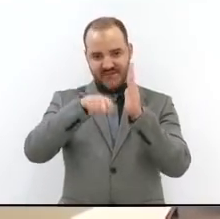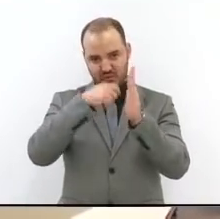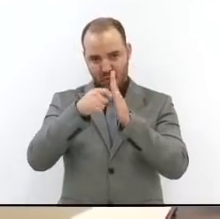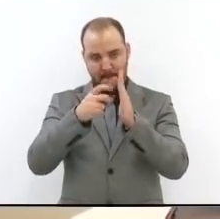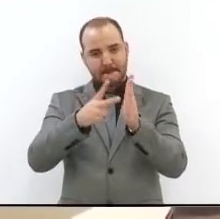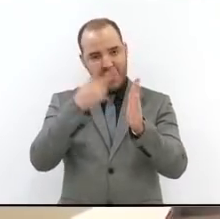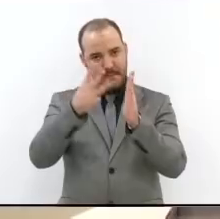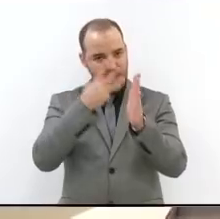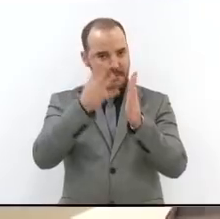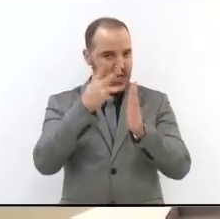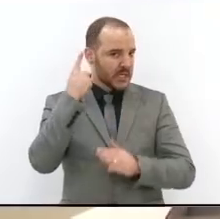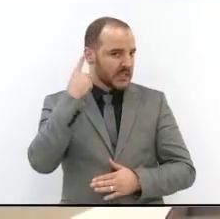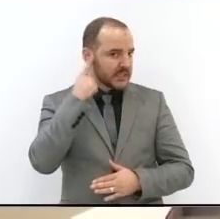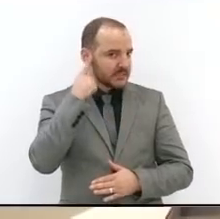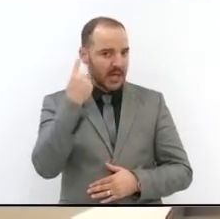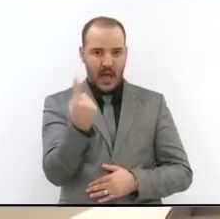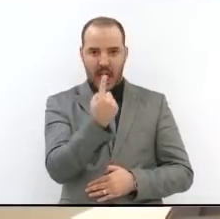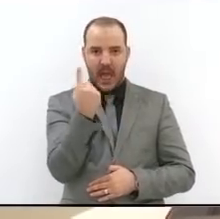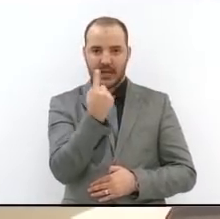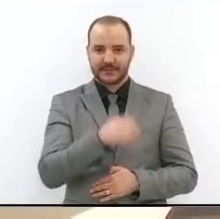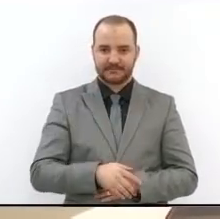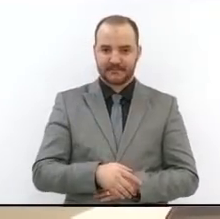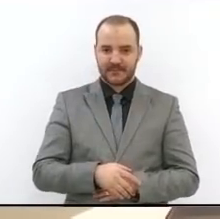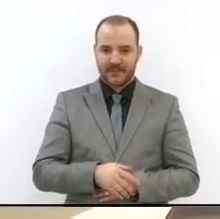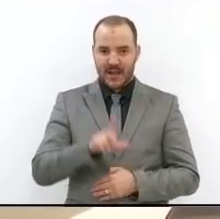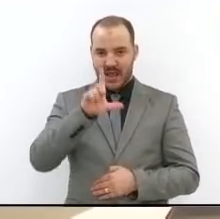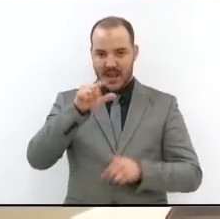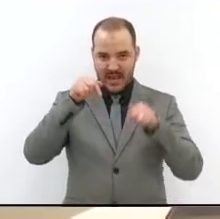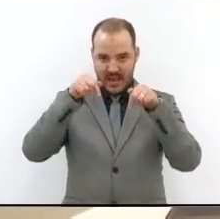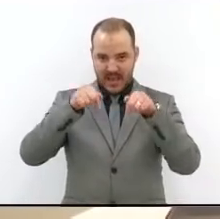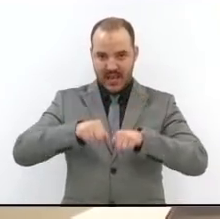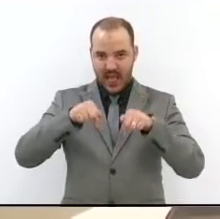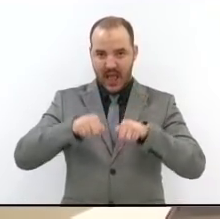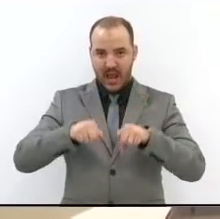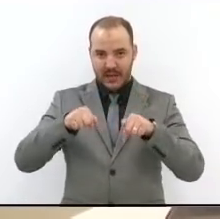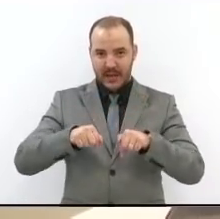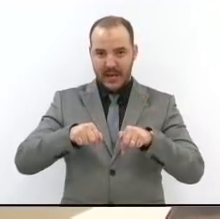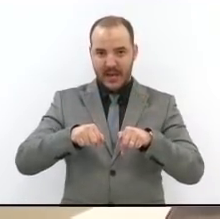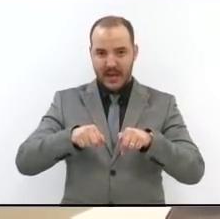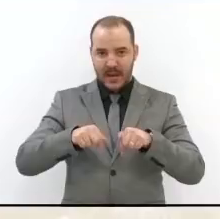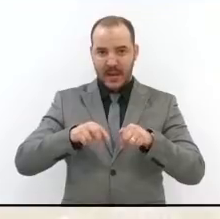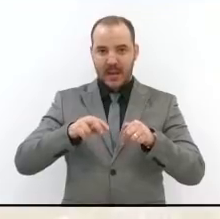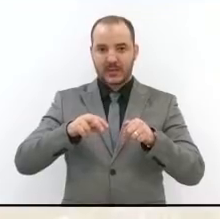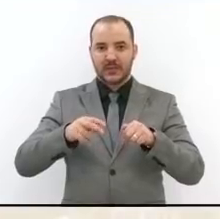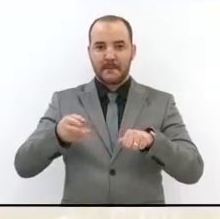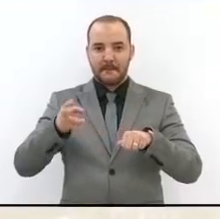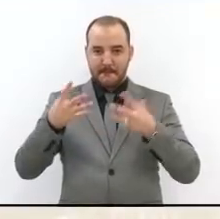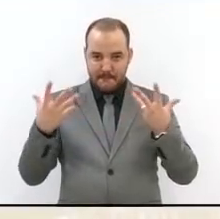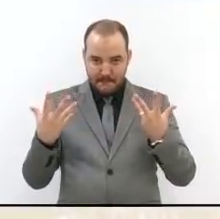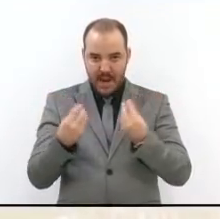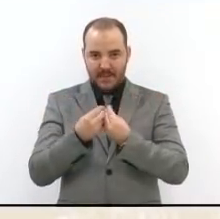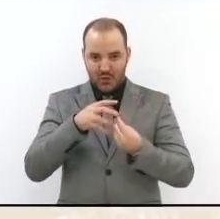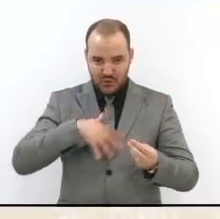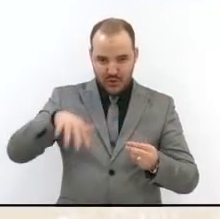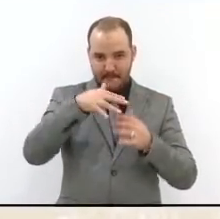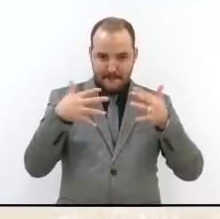من جديد. والآن أبنائي، ما رأيكم أن نشارك في هذا